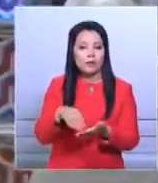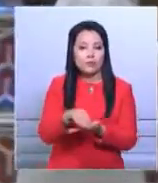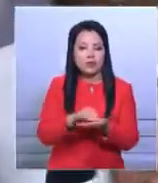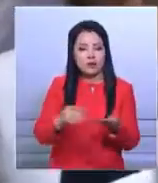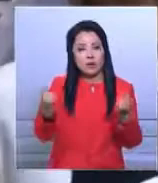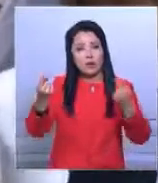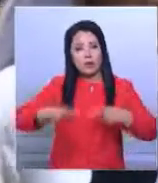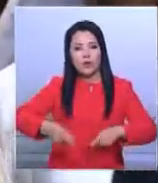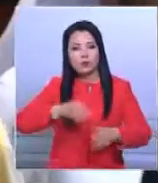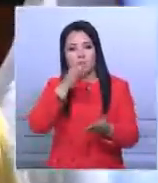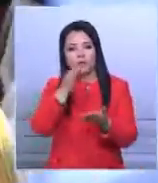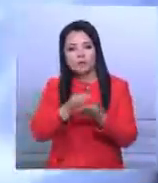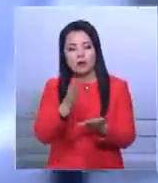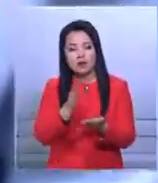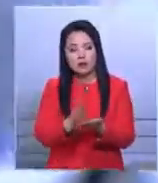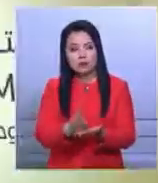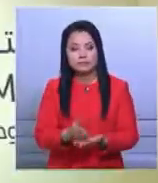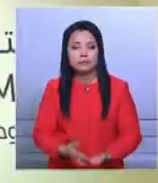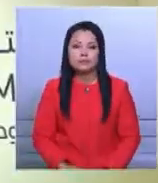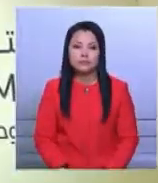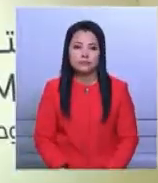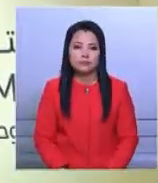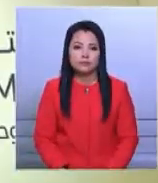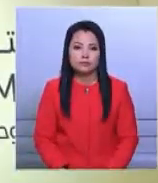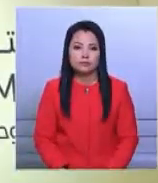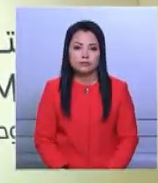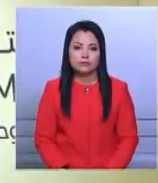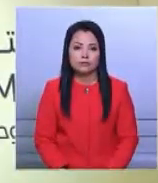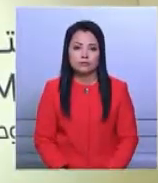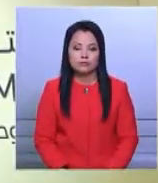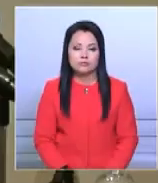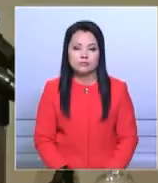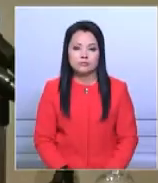құлдырауына әкеліп соғуы әбде мүмкін.